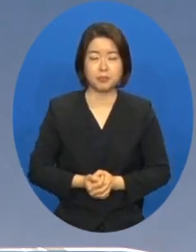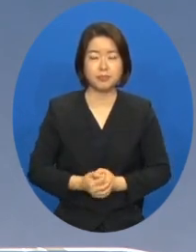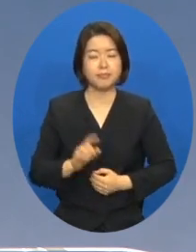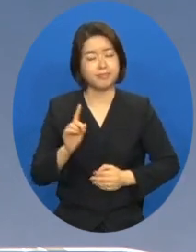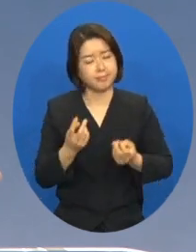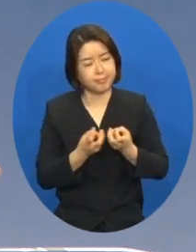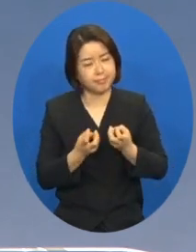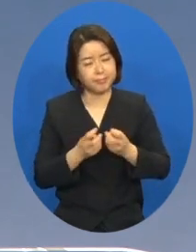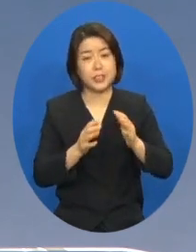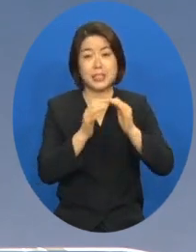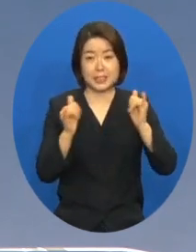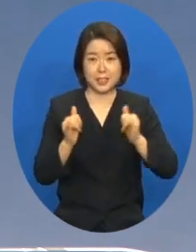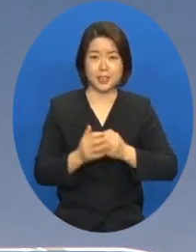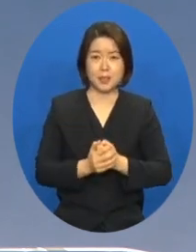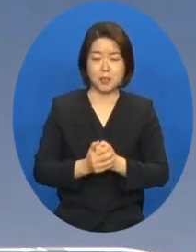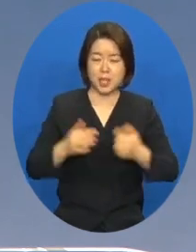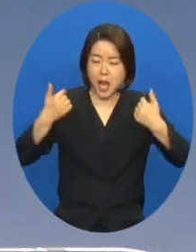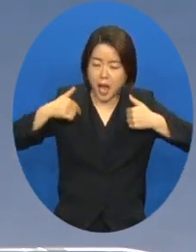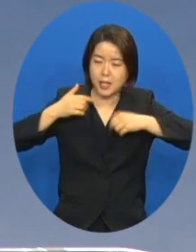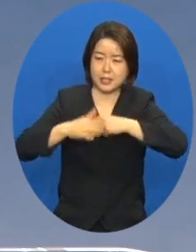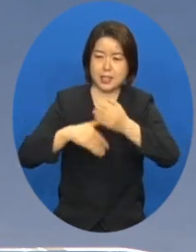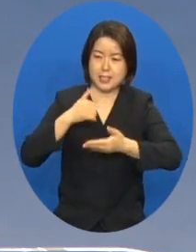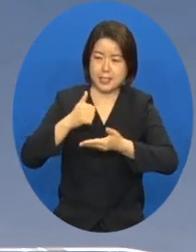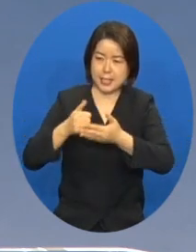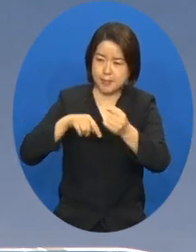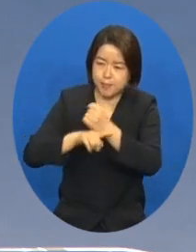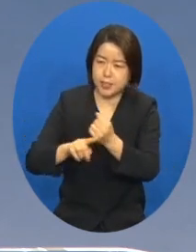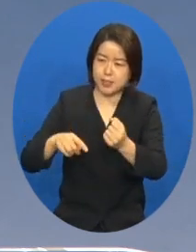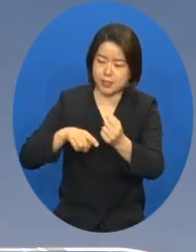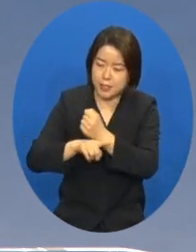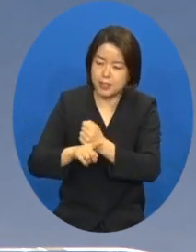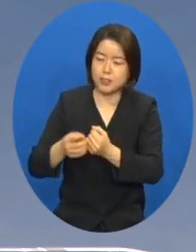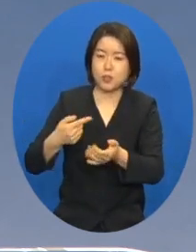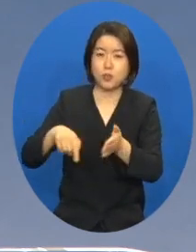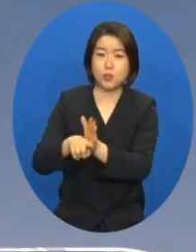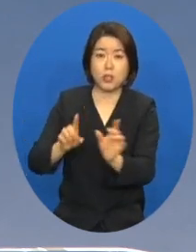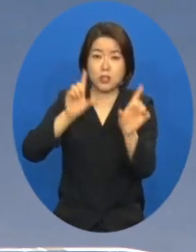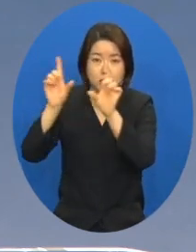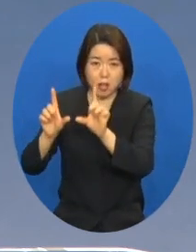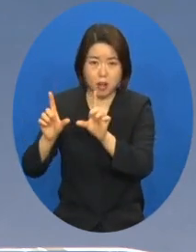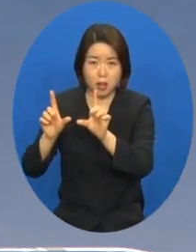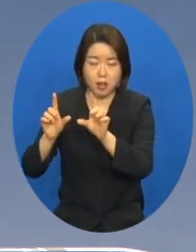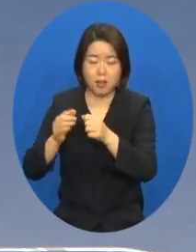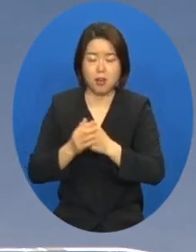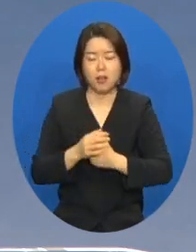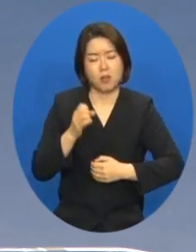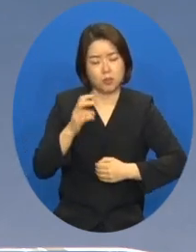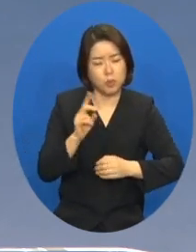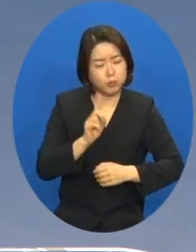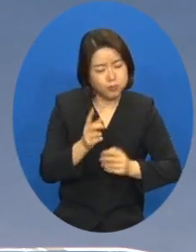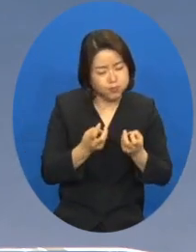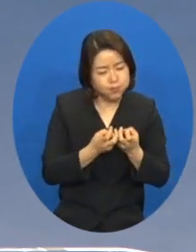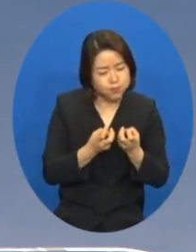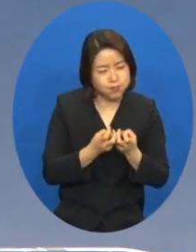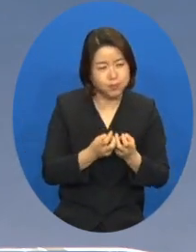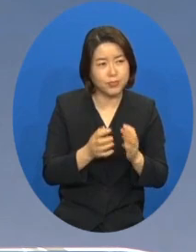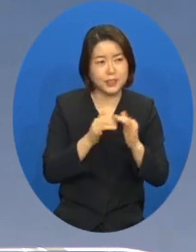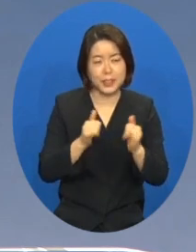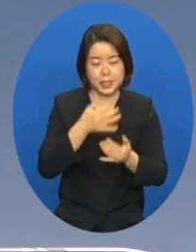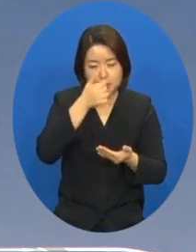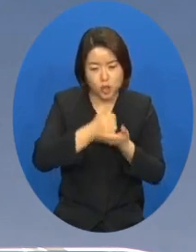어떻게 사람이 항상 하나님의 뜻을 위하여 살고, 어떻게 사람이 죄 안 짓고